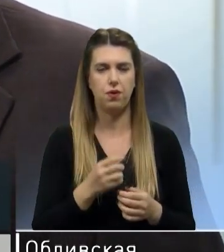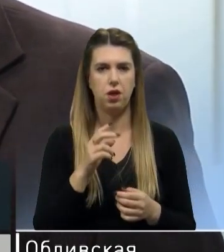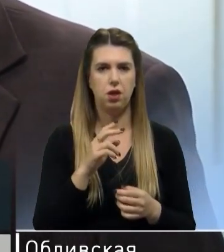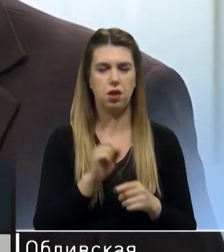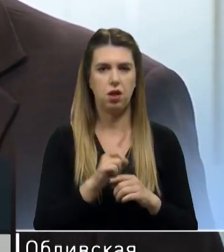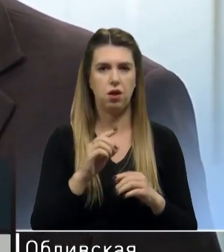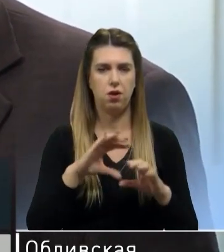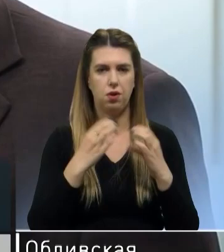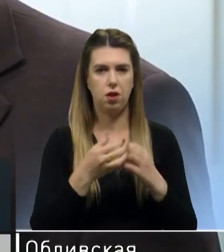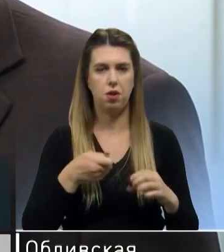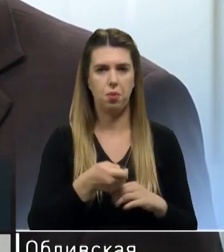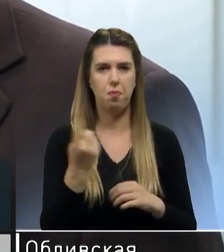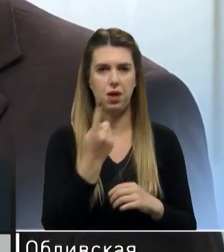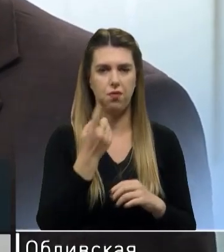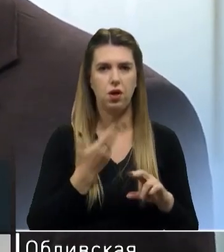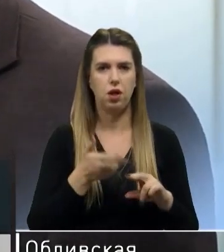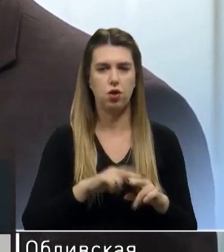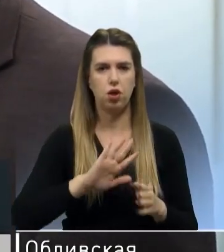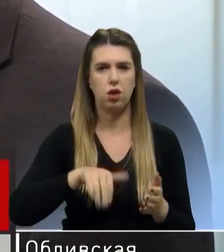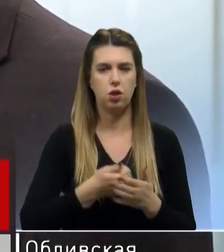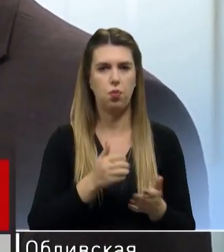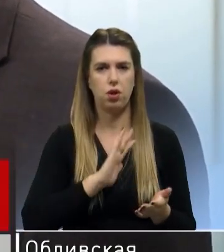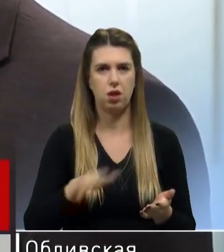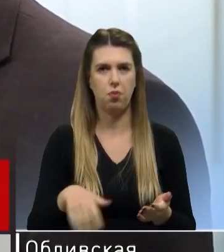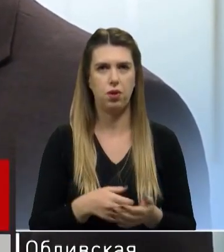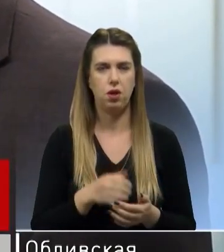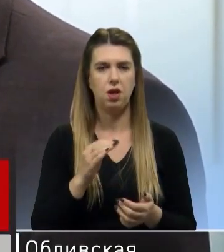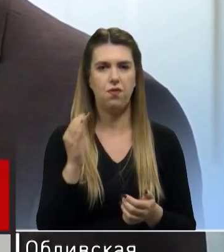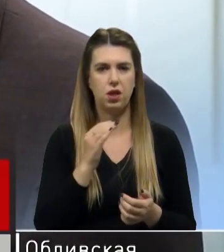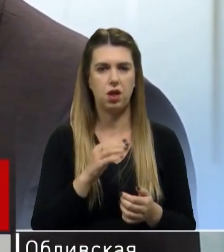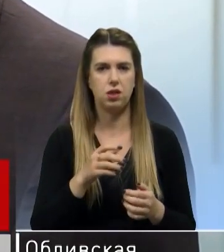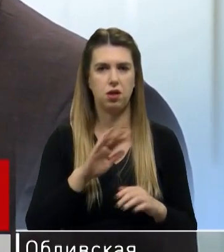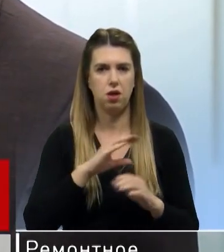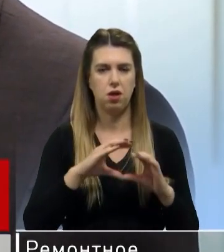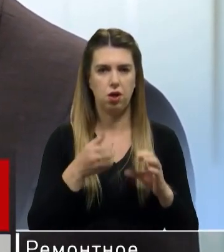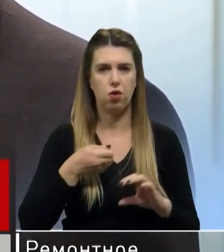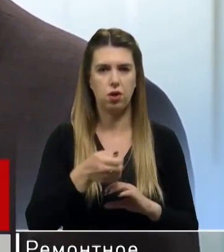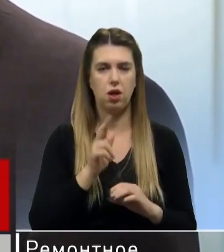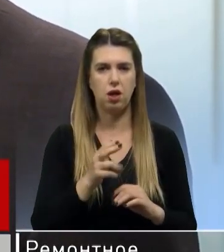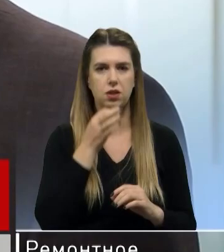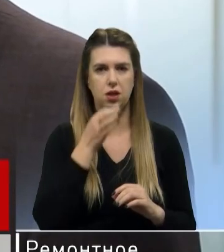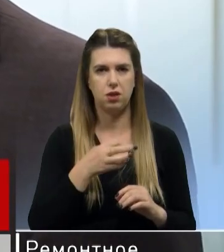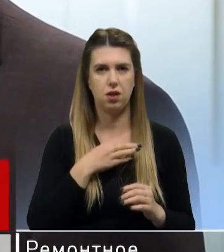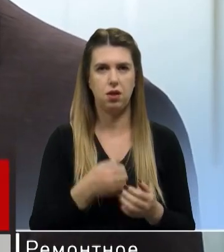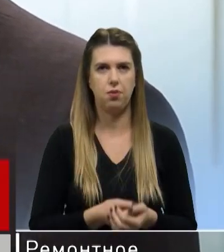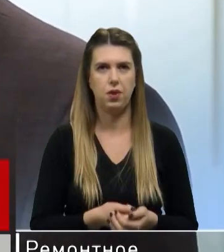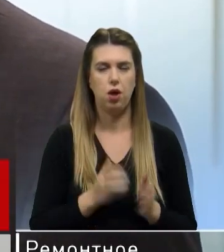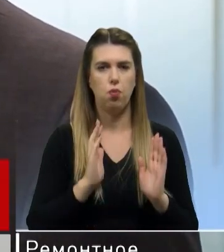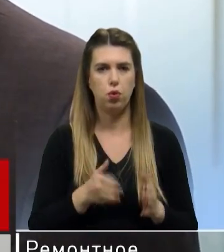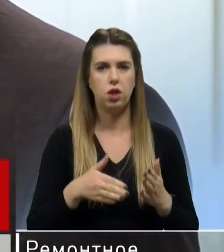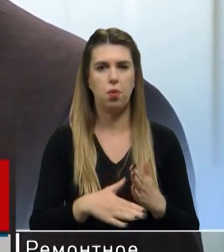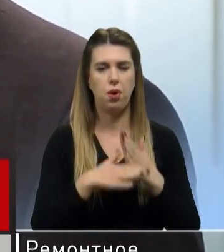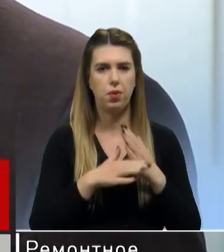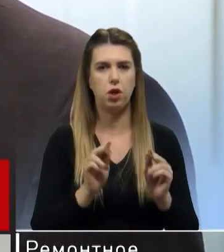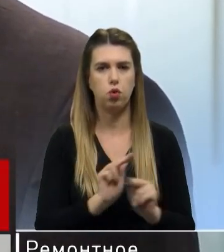кёрлинг в Ростовской области, которого до сих пор не было, но Федерация кёрлинга, как мне сказали, будет